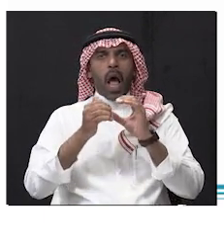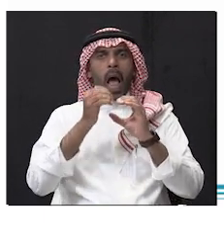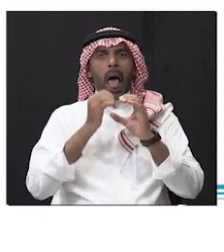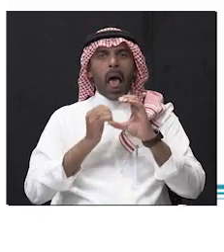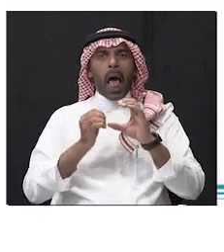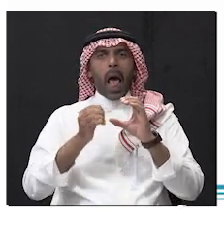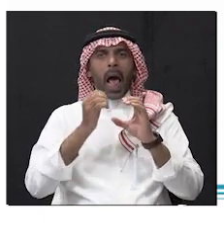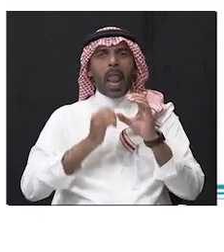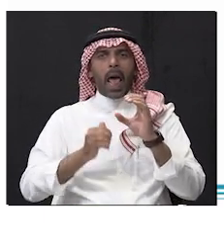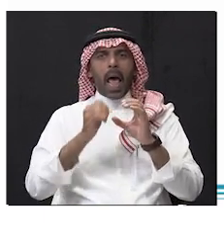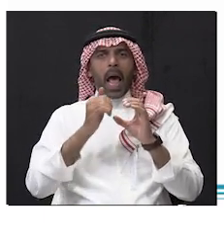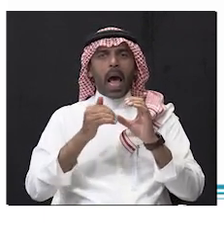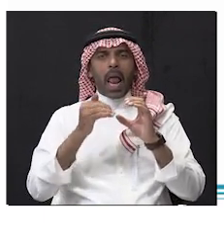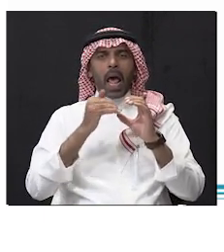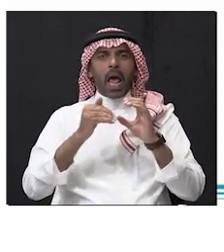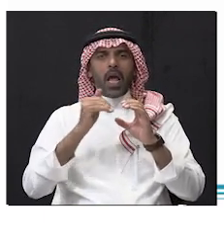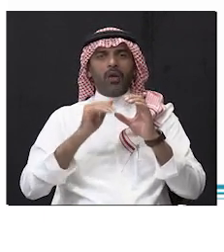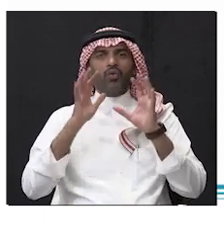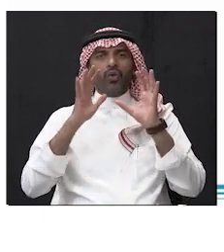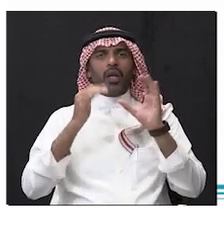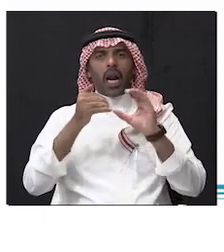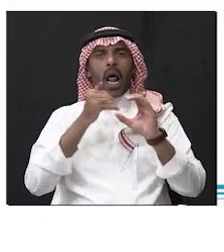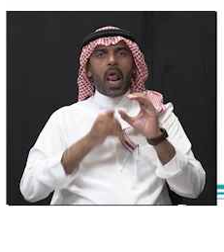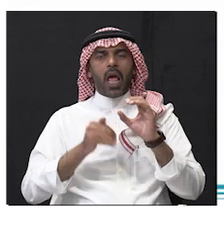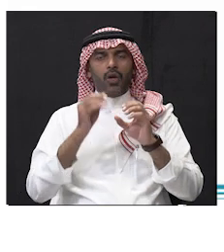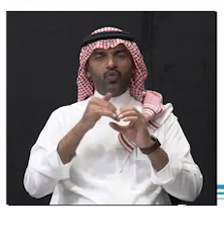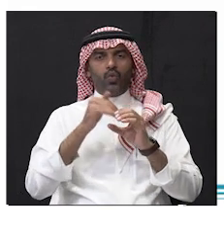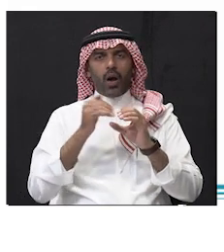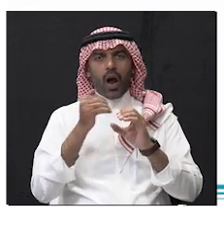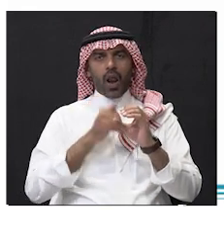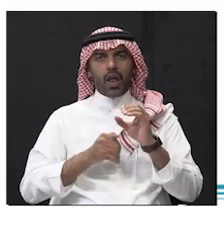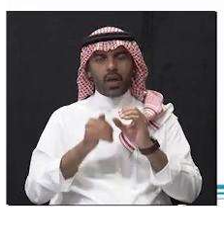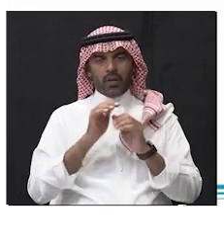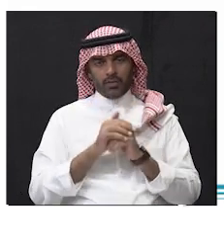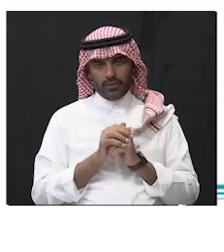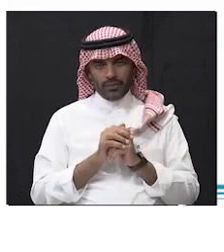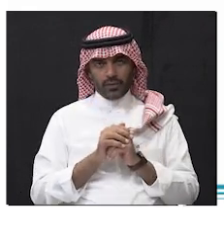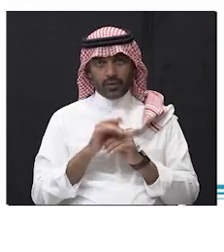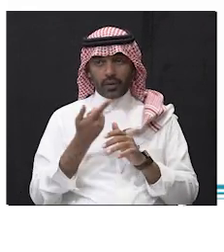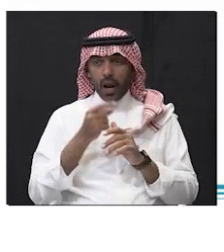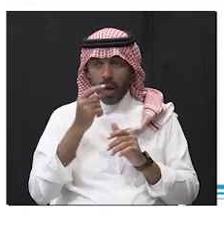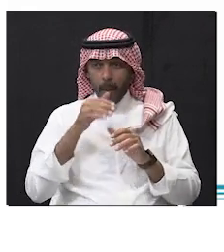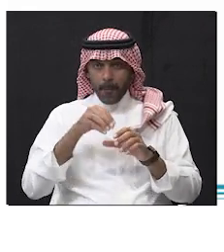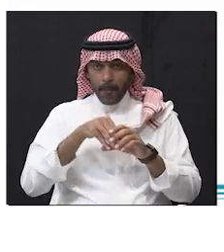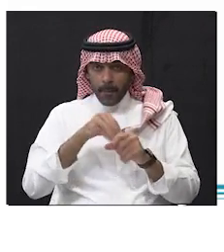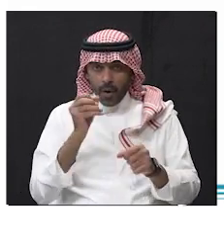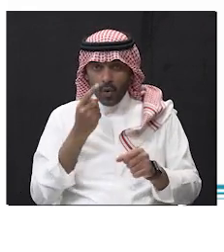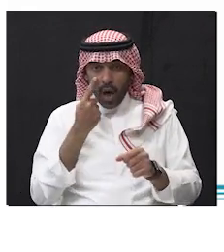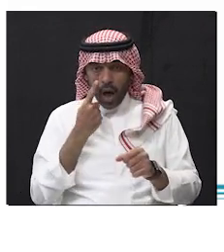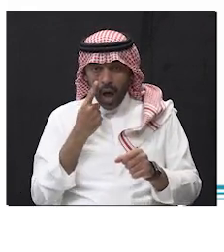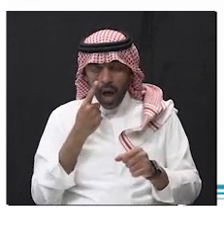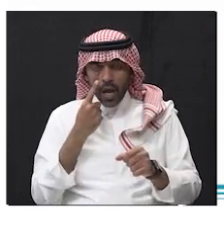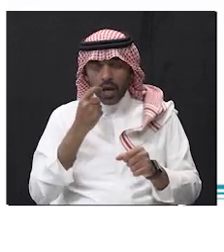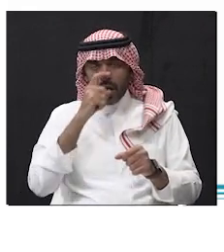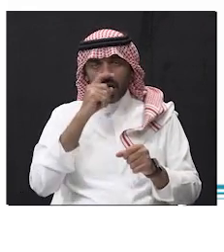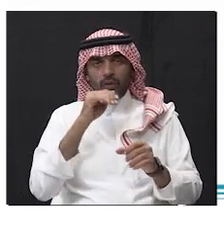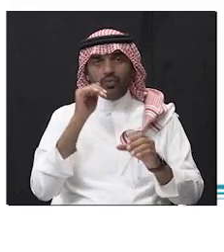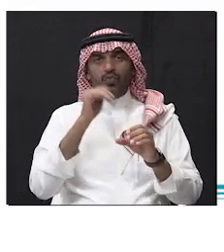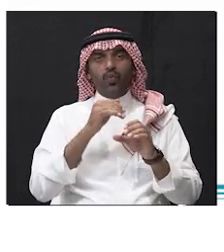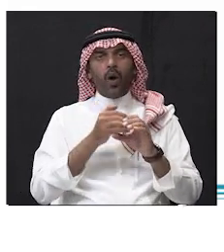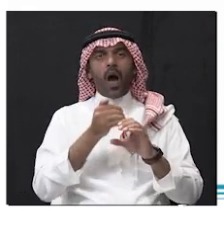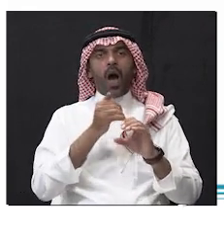المراجعة السابقة بأن الأساس في أي كائن حي هو وجود خلية أو وجود خلايا، لكن